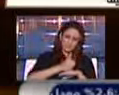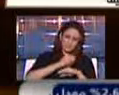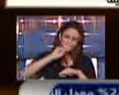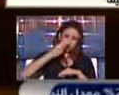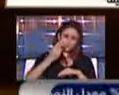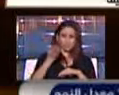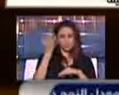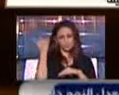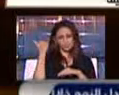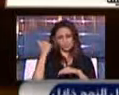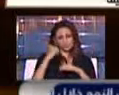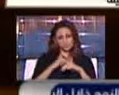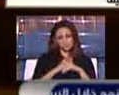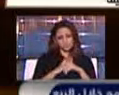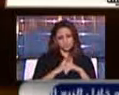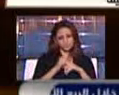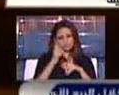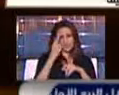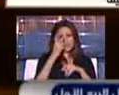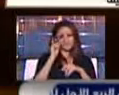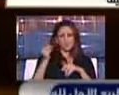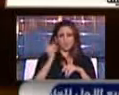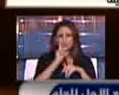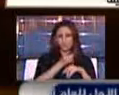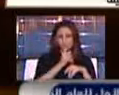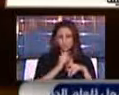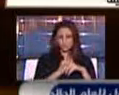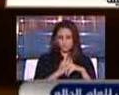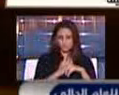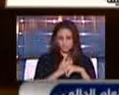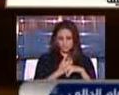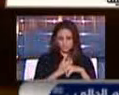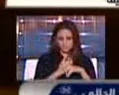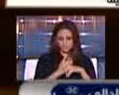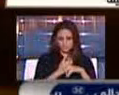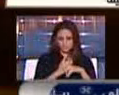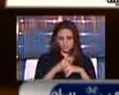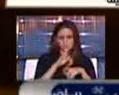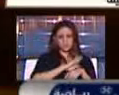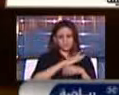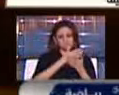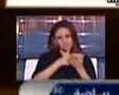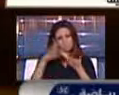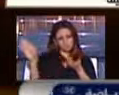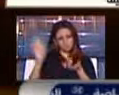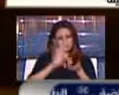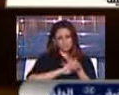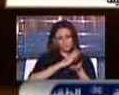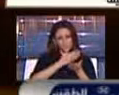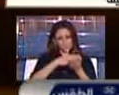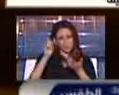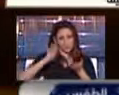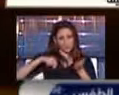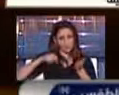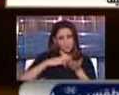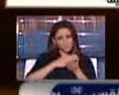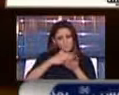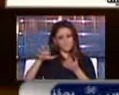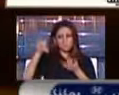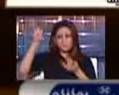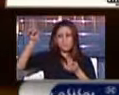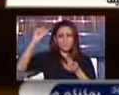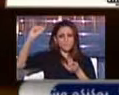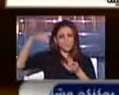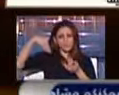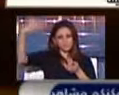عام 2011 والغاء حكم المجلس العسكري والسلام على البلد والرجوع لسكناته.